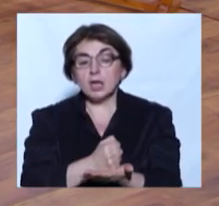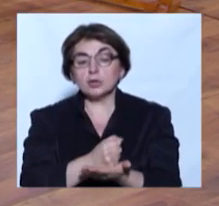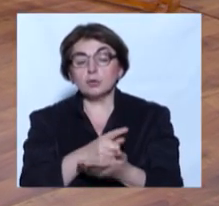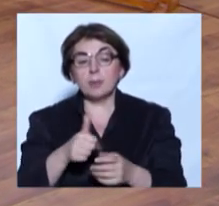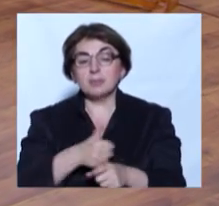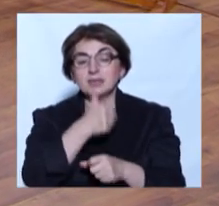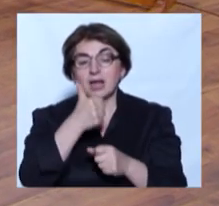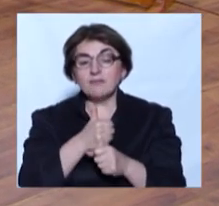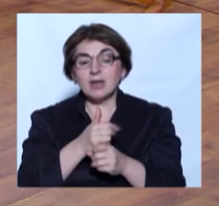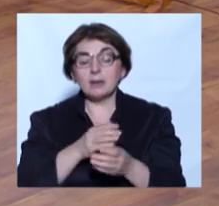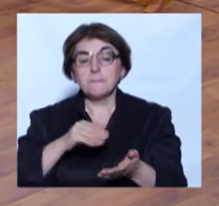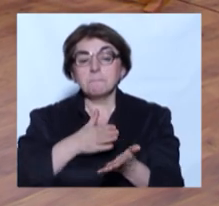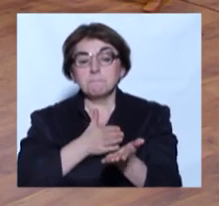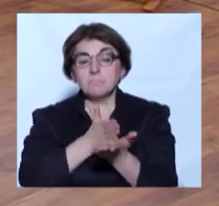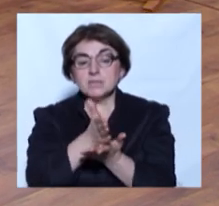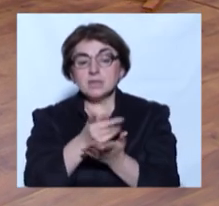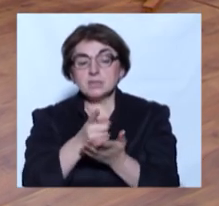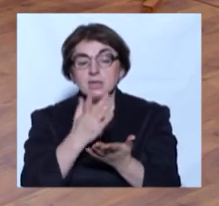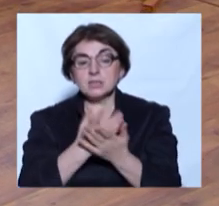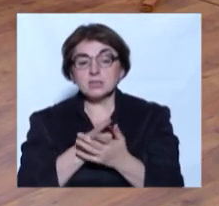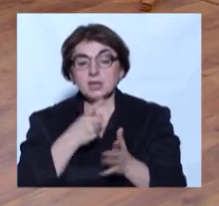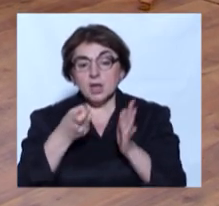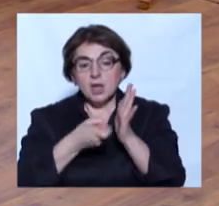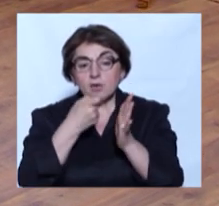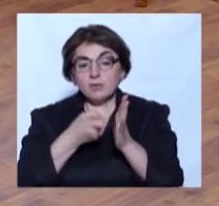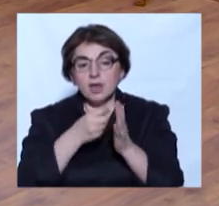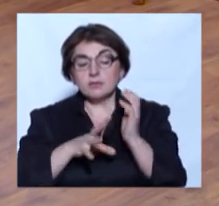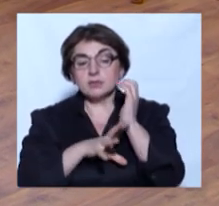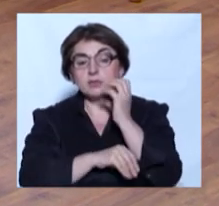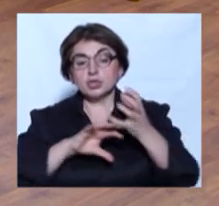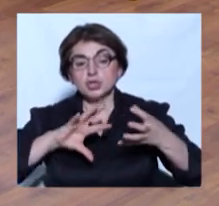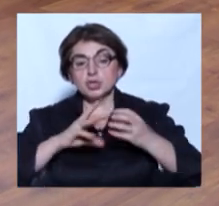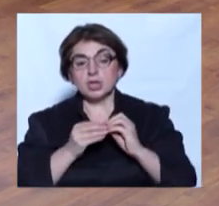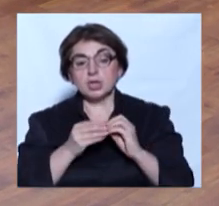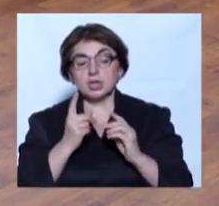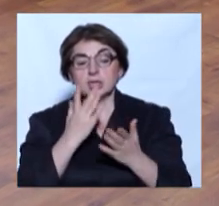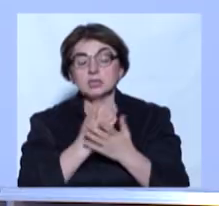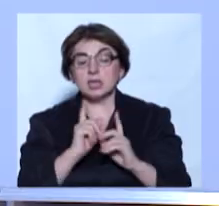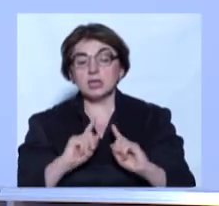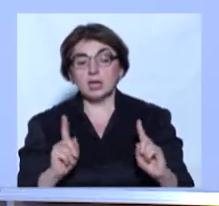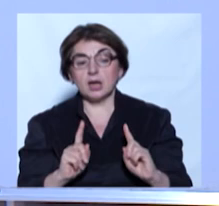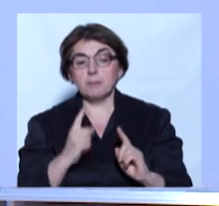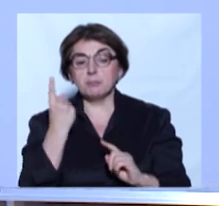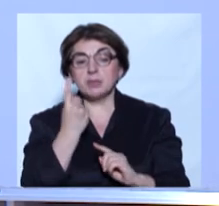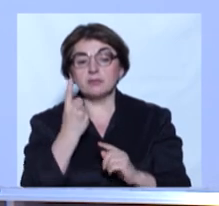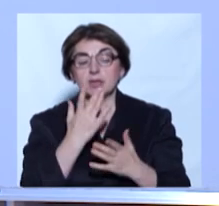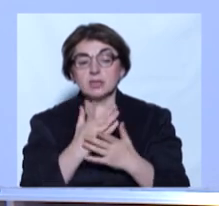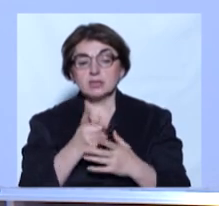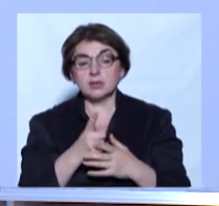მთავარ პრიორიტეტებს. ეს პრიორიტეტები გამოიკვეთა კვლევისა და სიტუაციის ანალიზის შედეგად და გახლავთ შემდეგი. პირველი, ეს